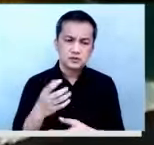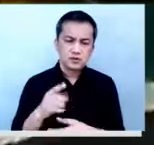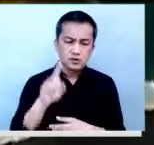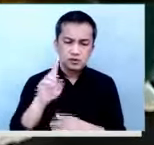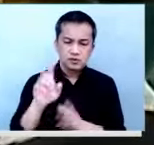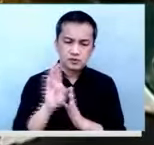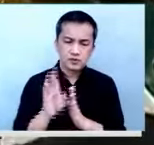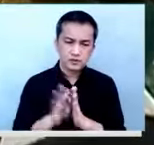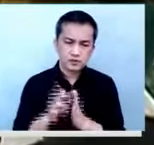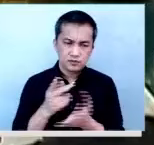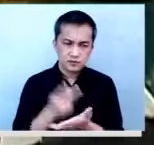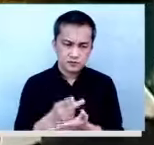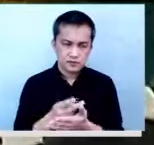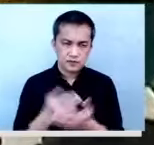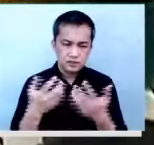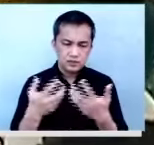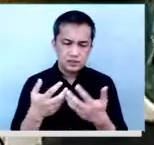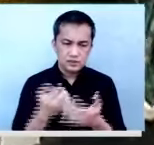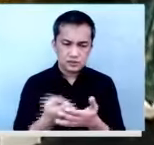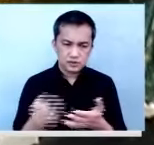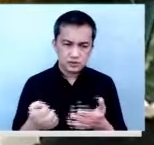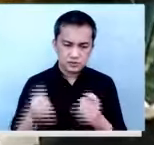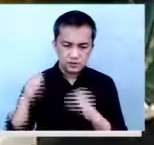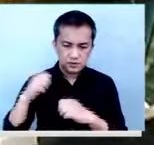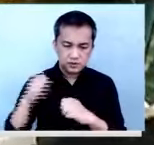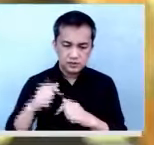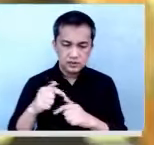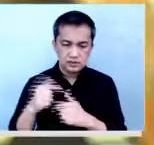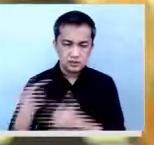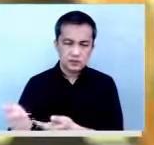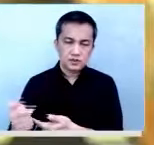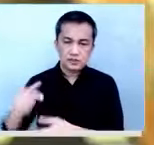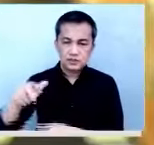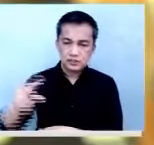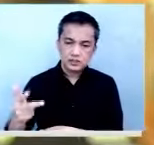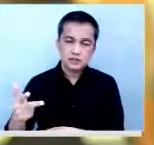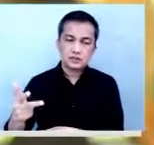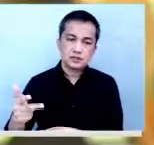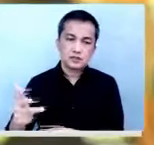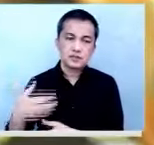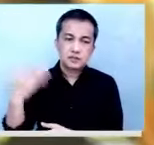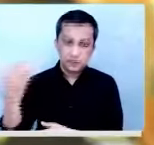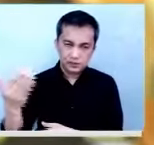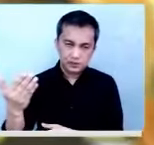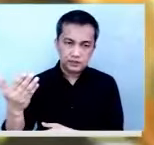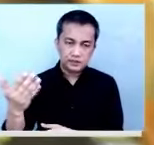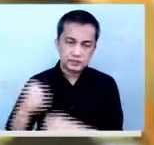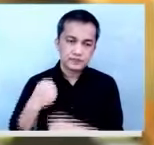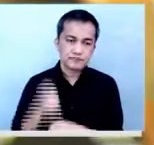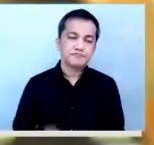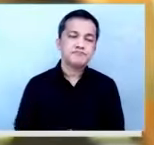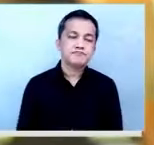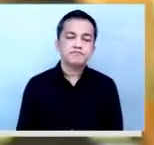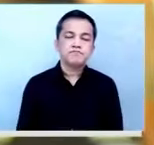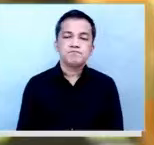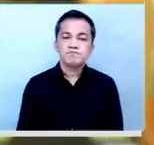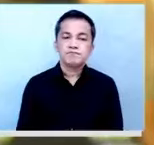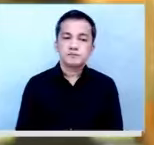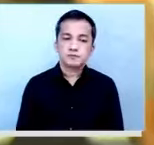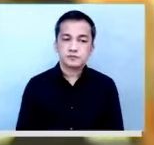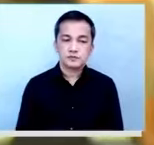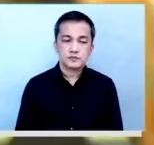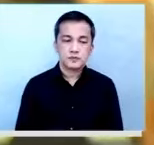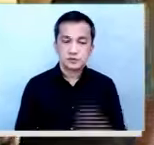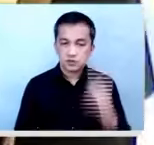piso ng mga equipment ang inaasahang ituturn over para sa third tranche sa susunod na taon. Jester, nandito na si Pangulong